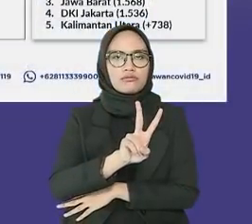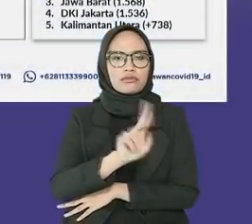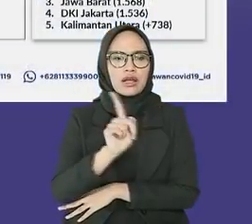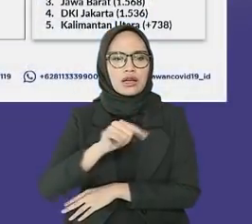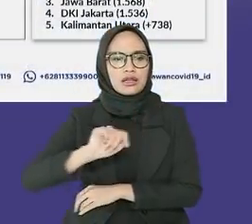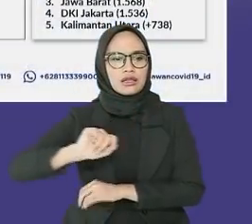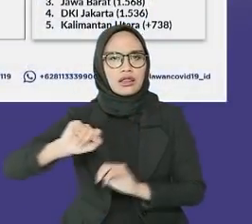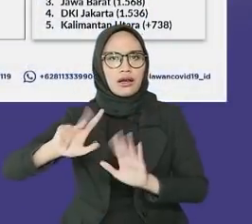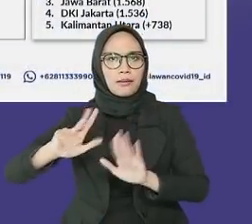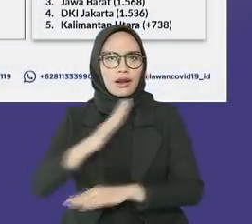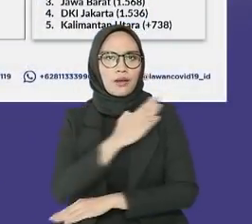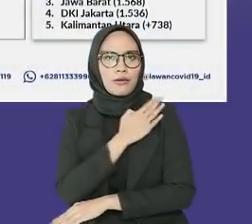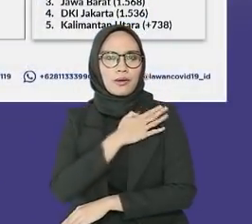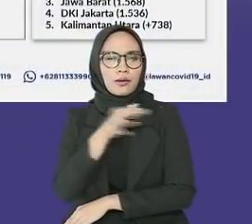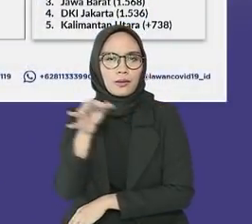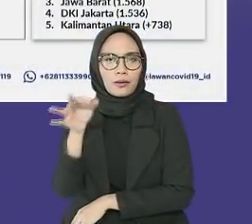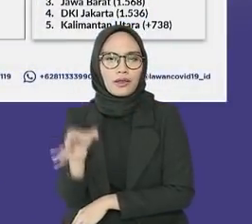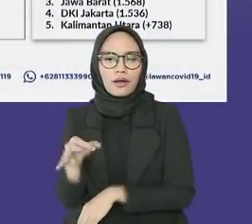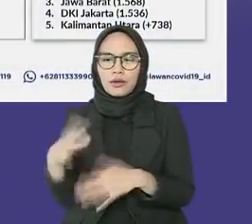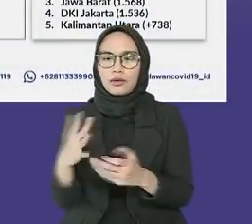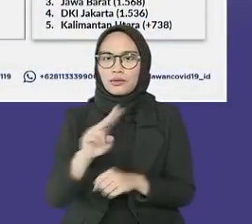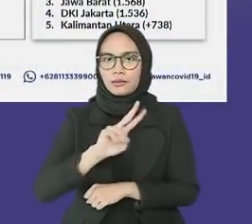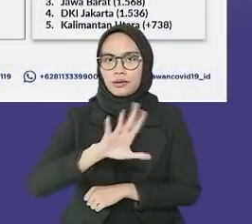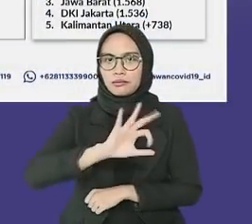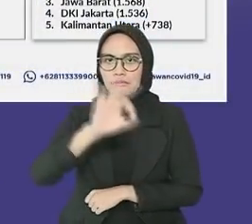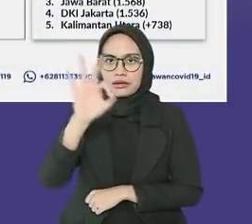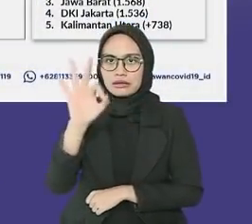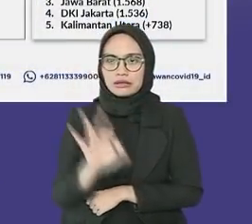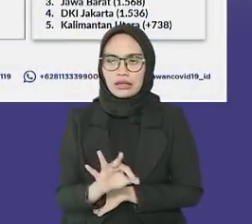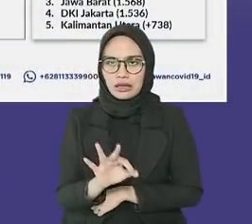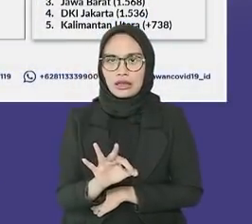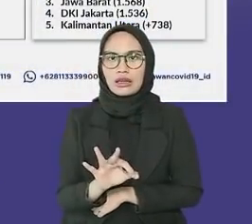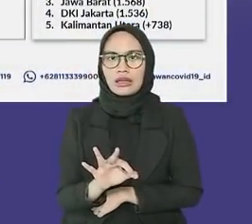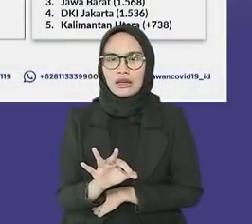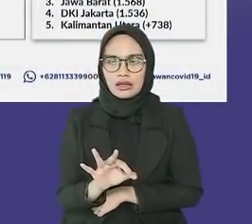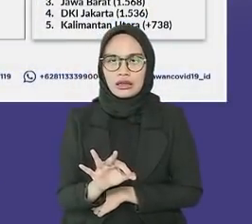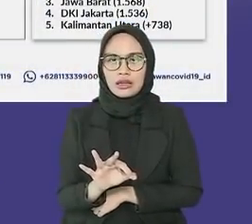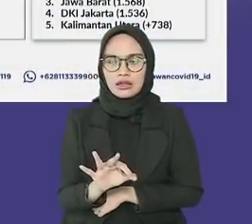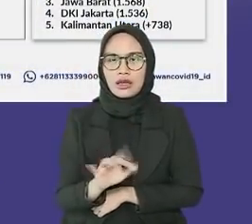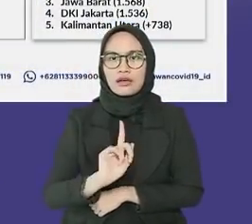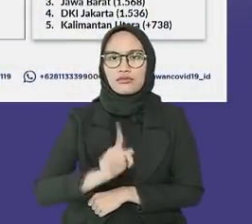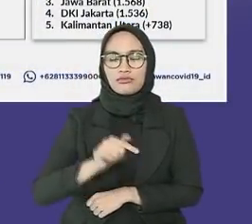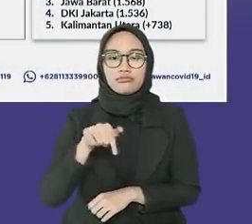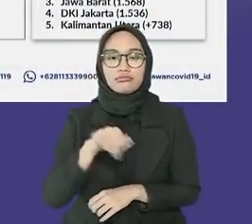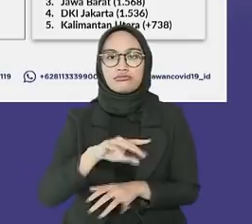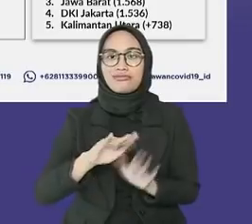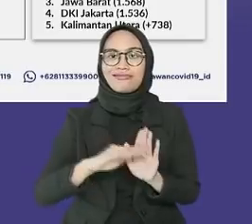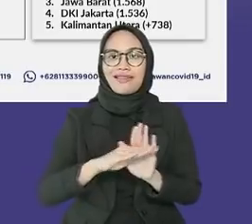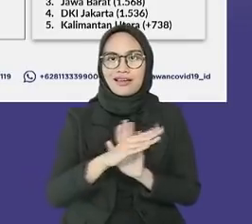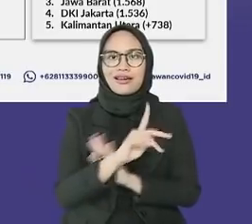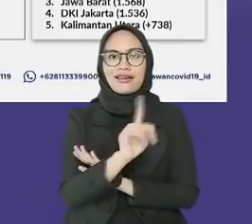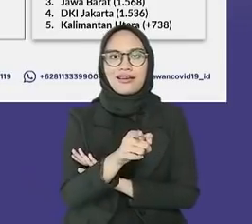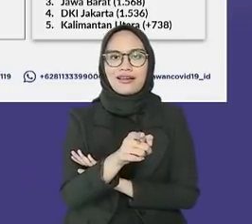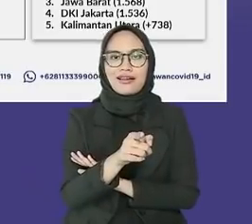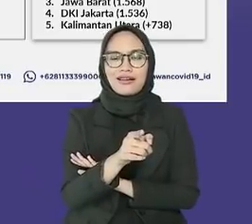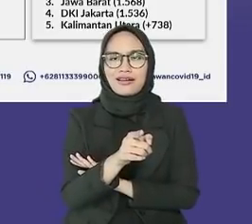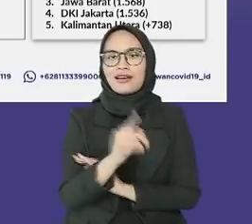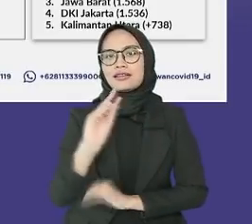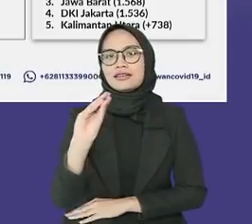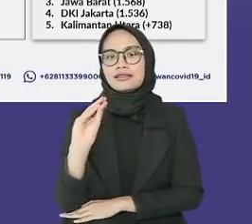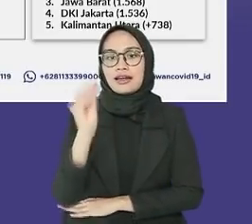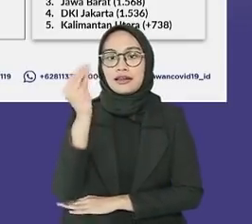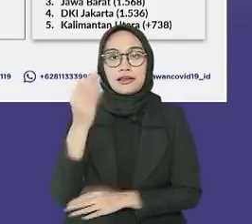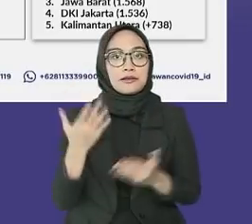dari 8 kabupaten kota atau 25%, yaitu Lebak dan Kota Tangerang. Kemudian di Provinsi